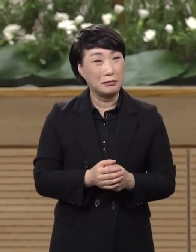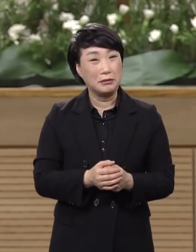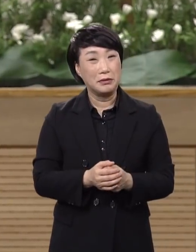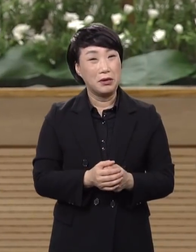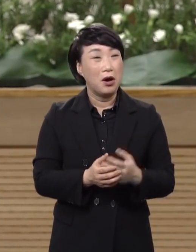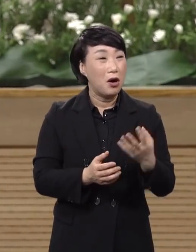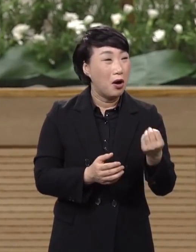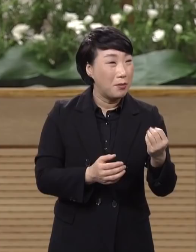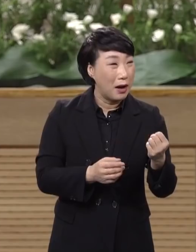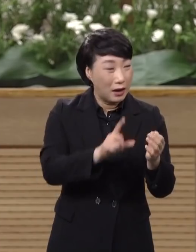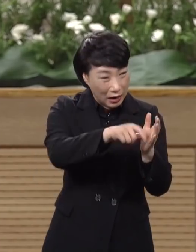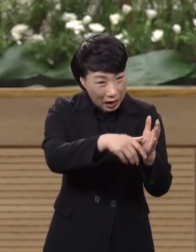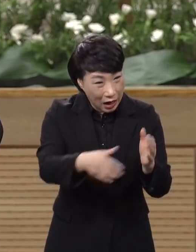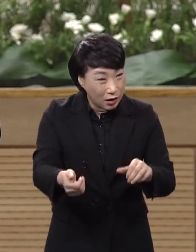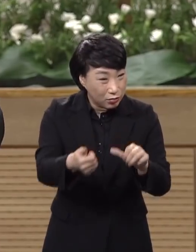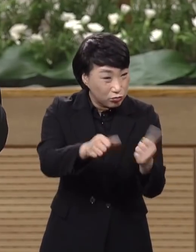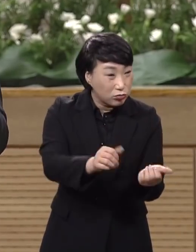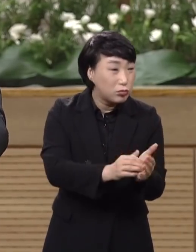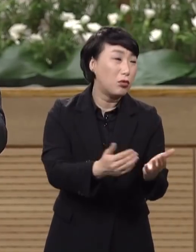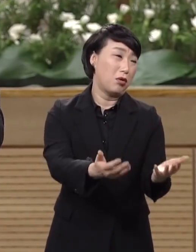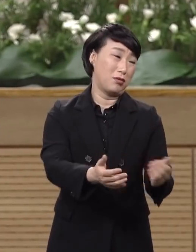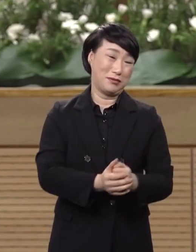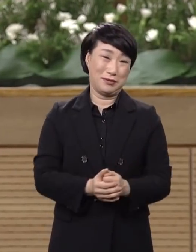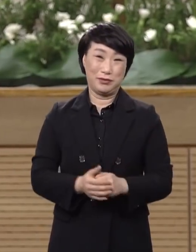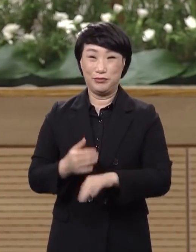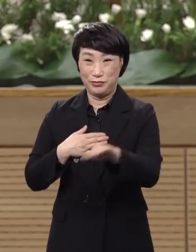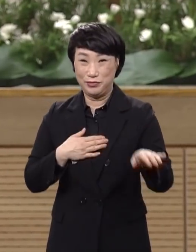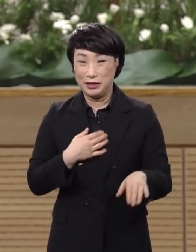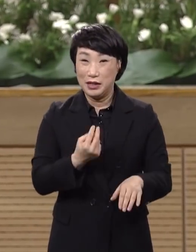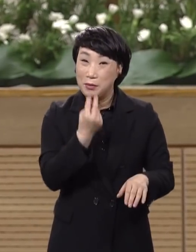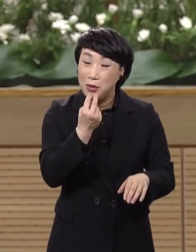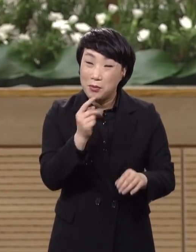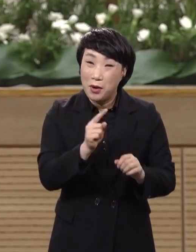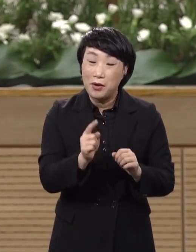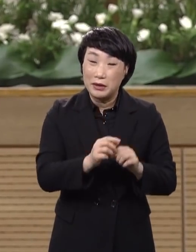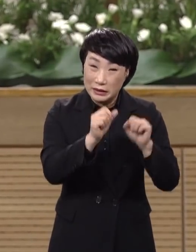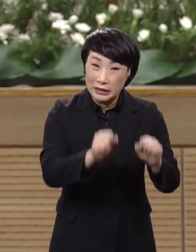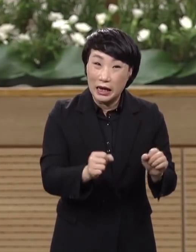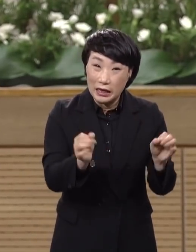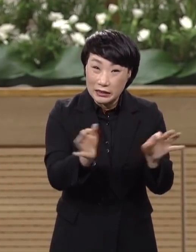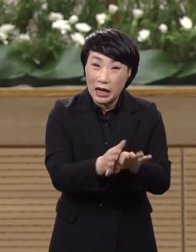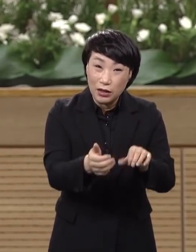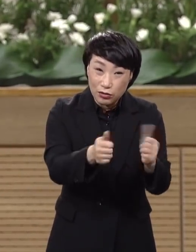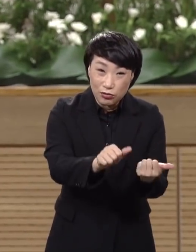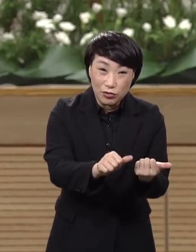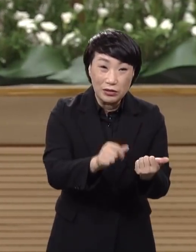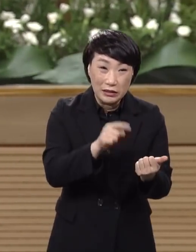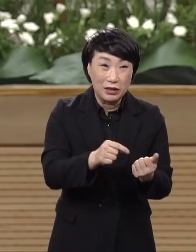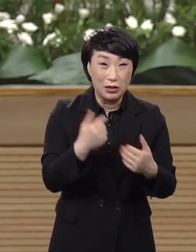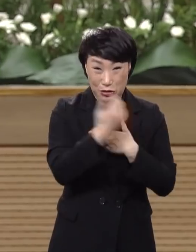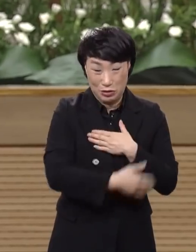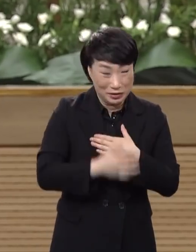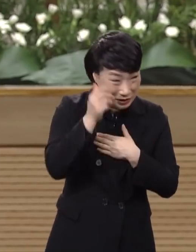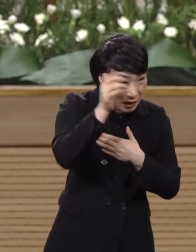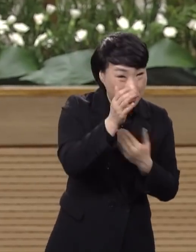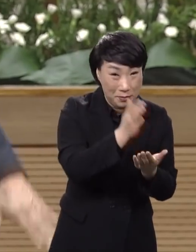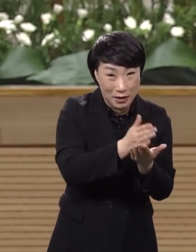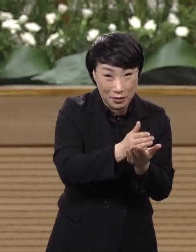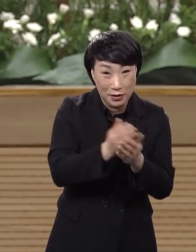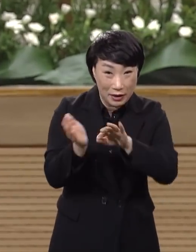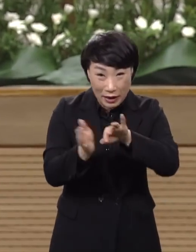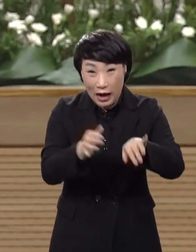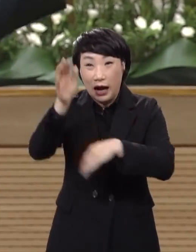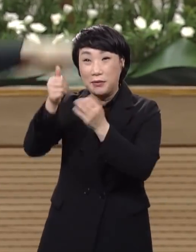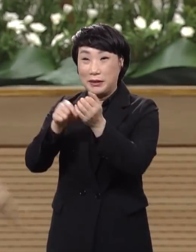정도 견디다가 사라지겠냐? 우린 있다 없어지고 사라질 존재를 위해서 열망하지 말고